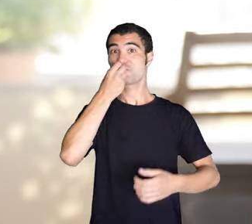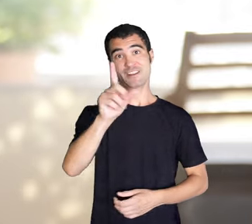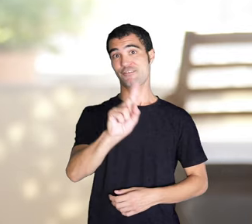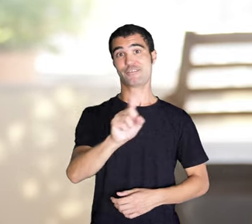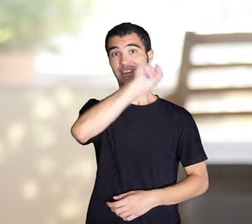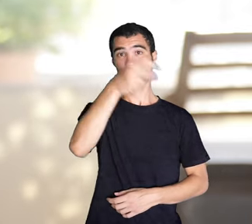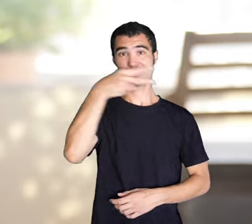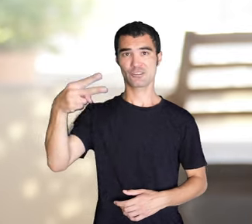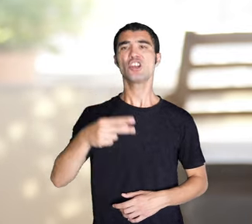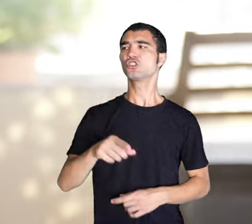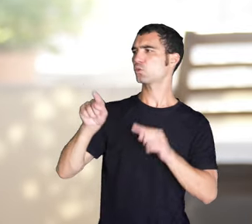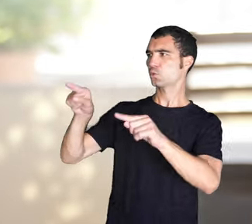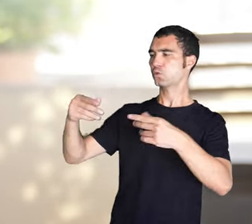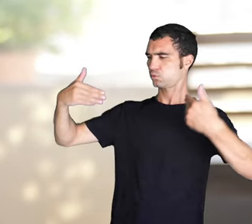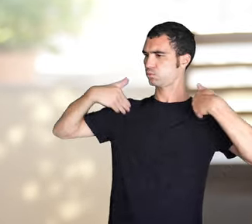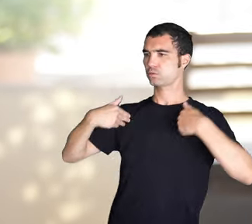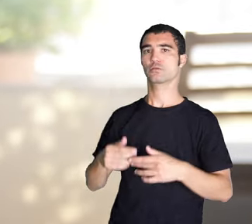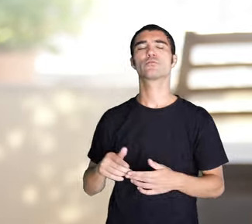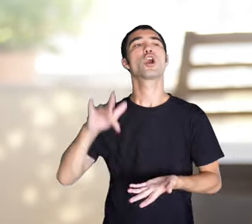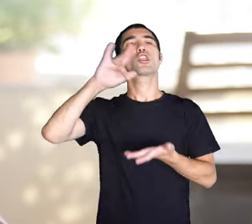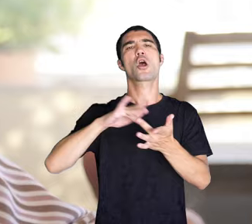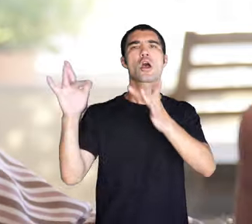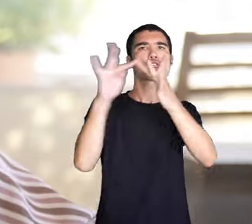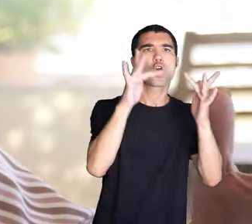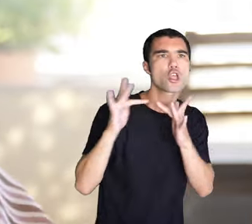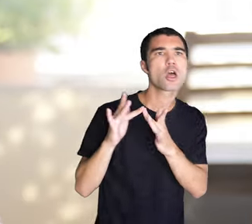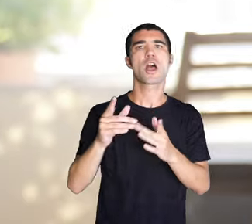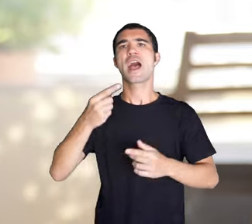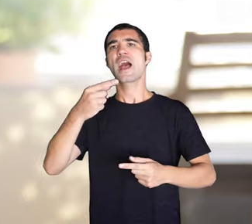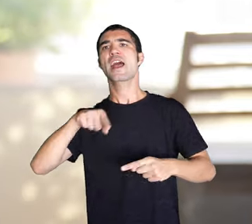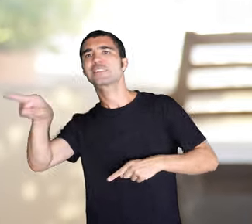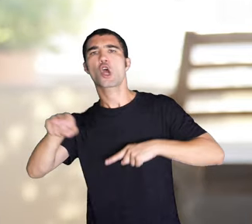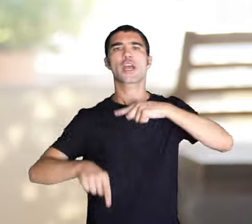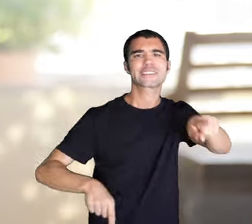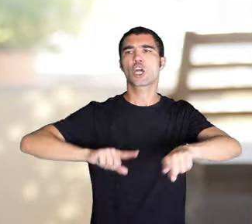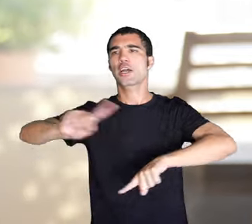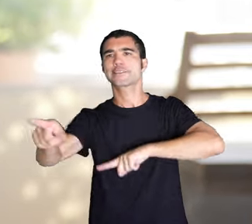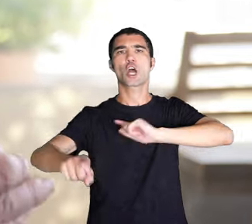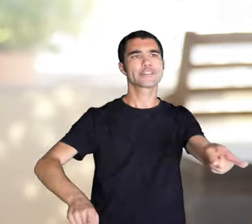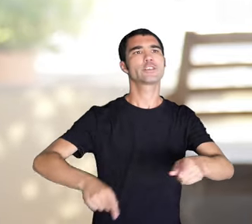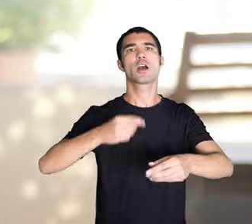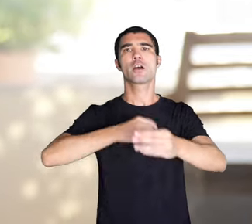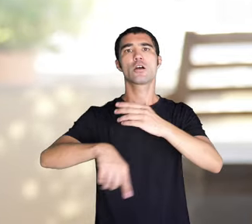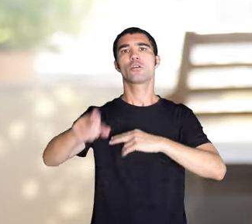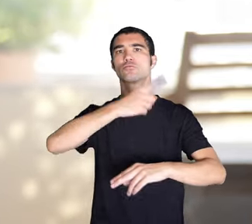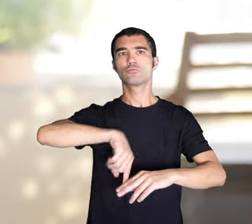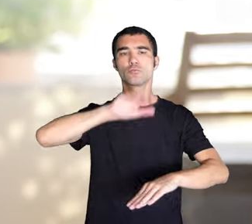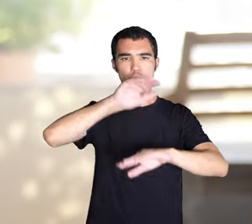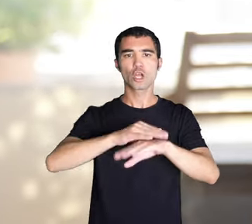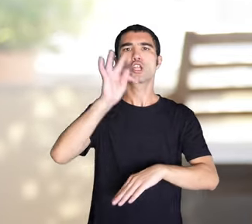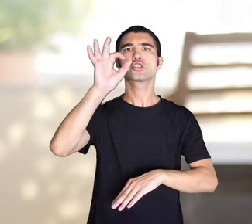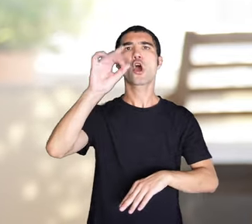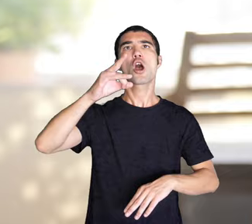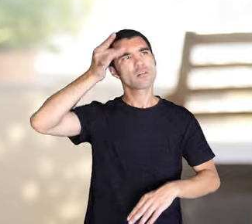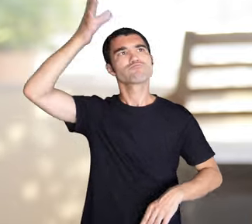I quan havien de contractar, jo deia, hem de fer això i això. I qualcú em deia tot i podien dur